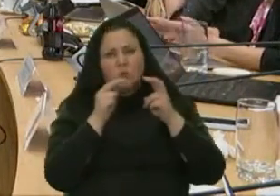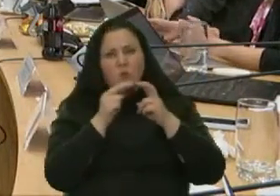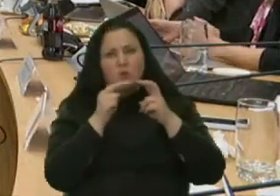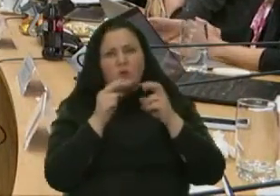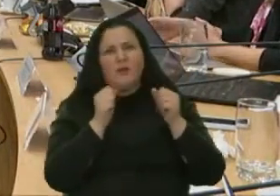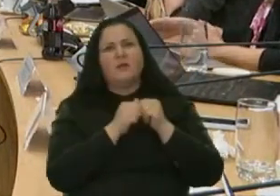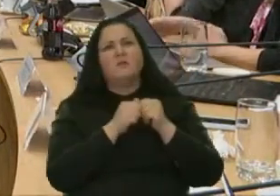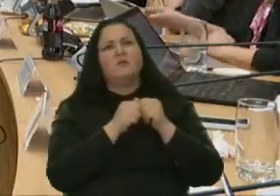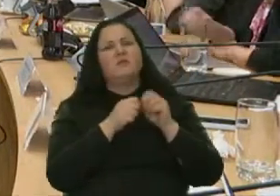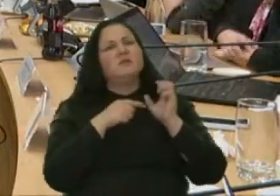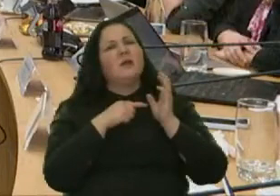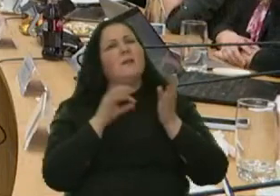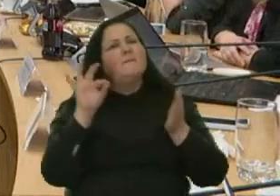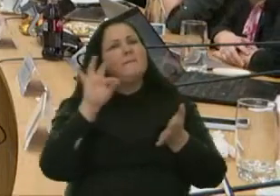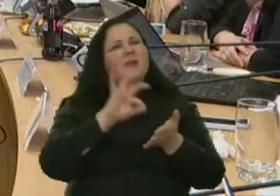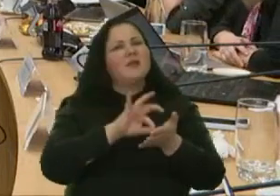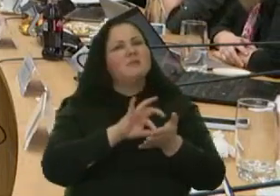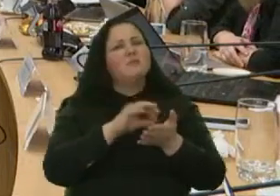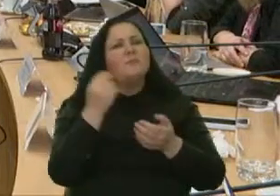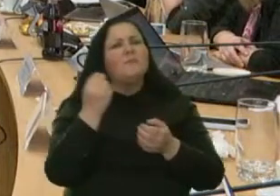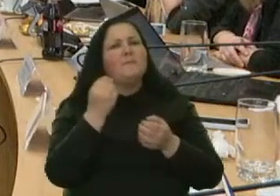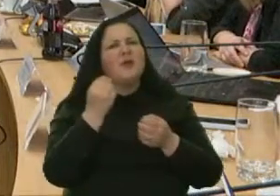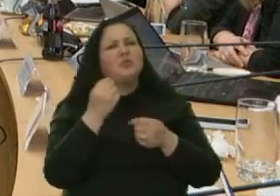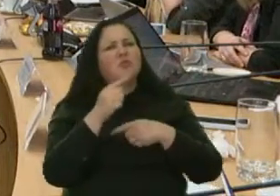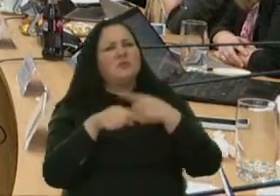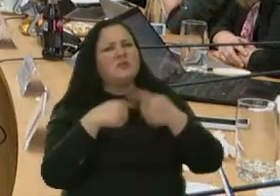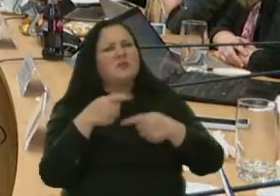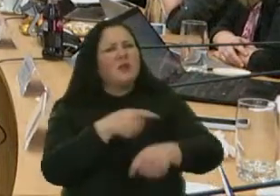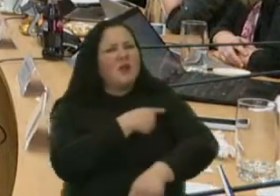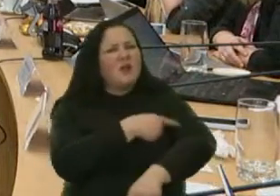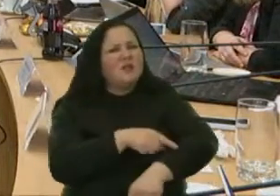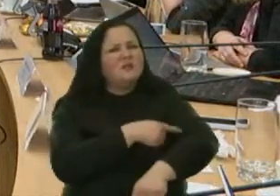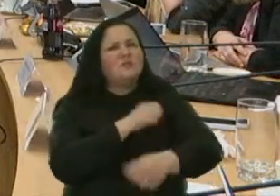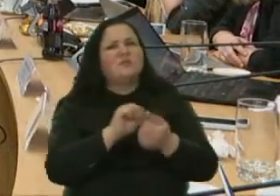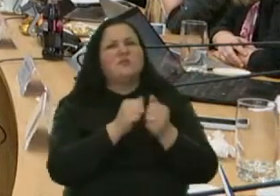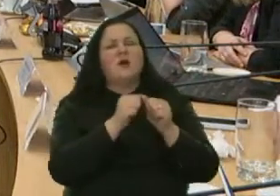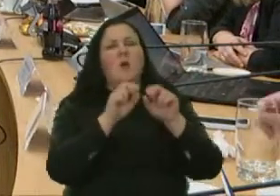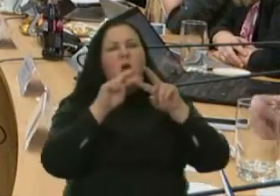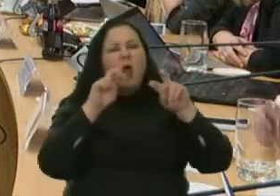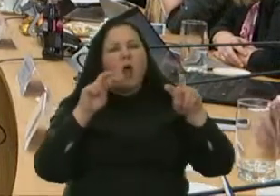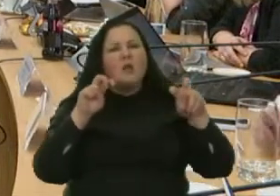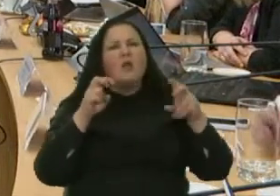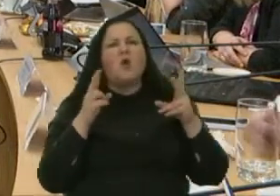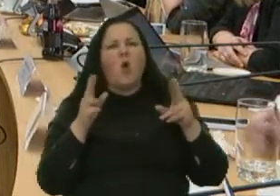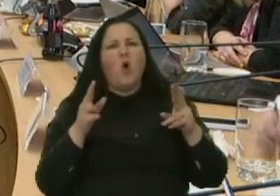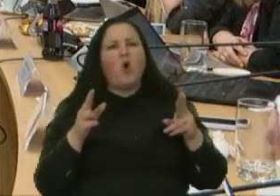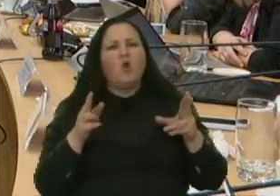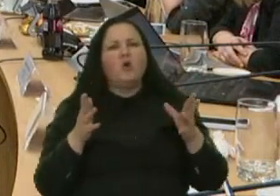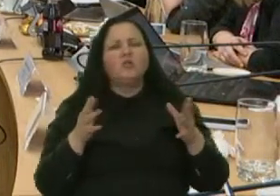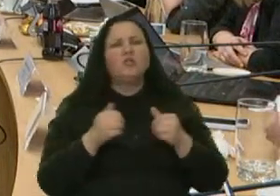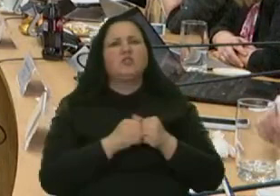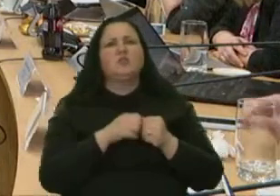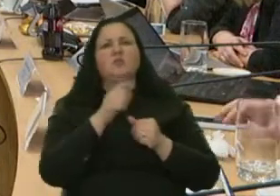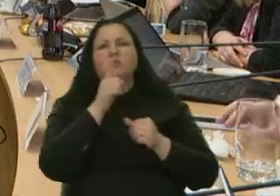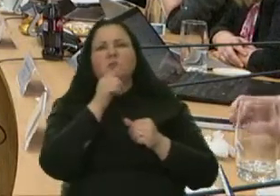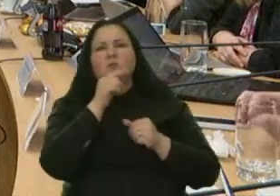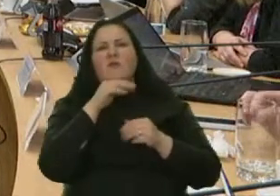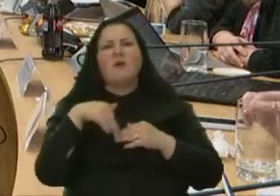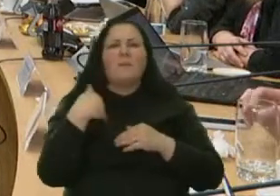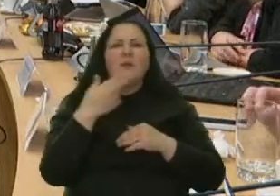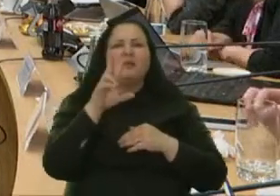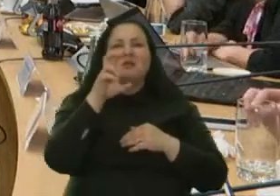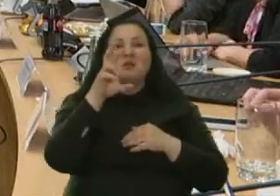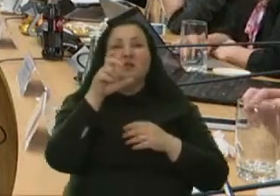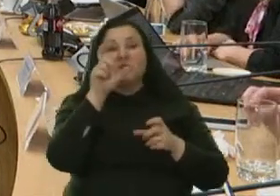prezintă pentru transfuzii sau analize oncologice undeva la 300 de